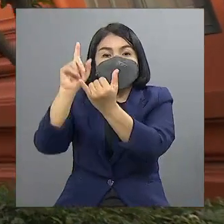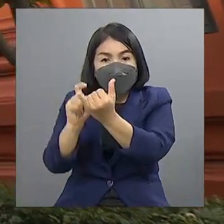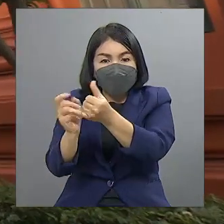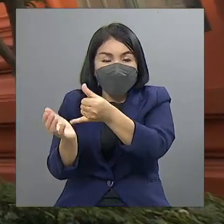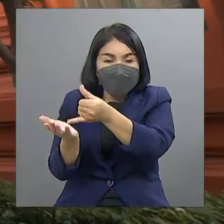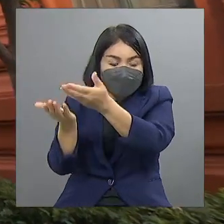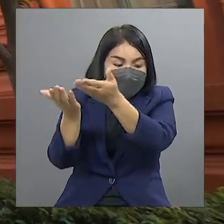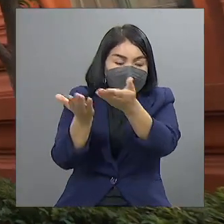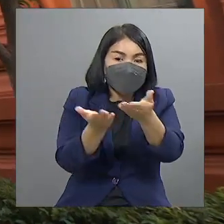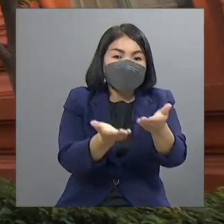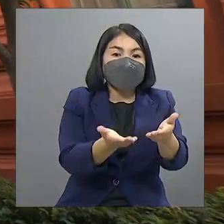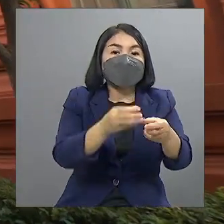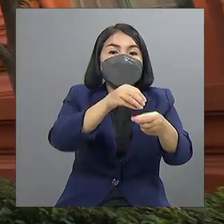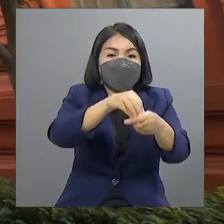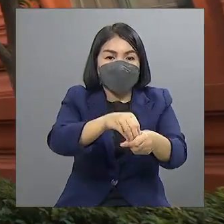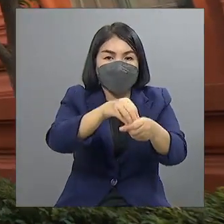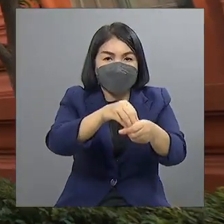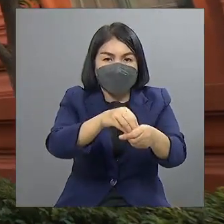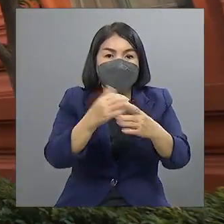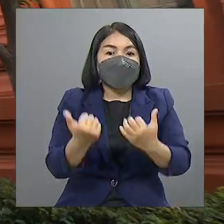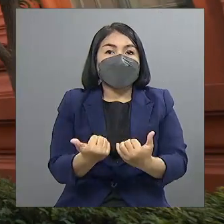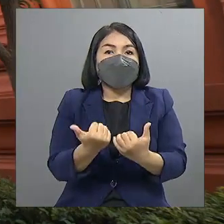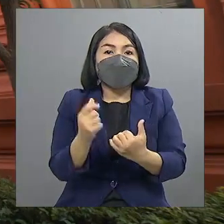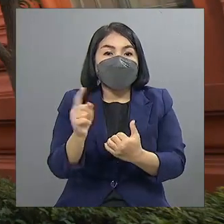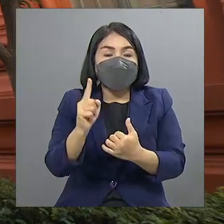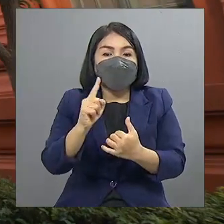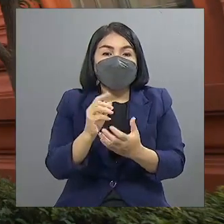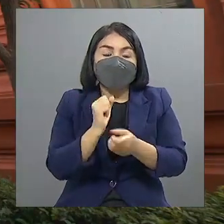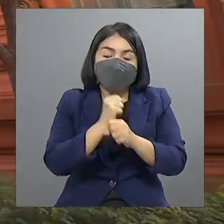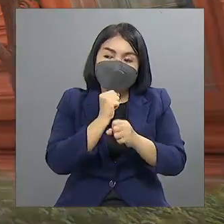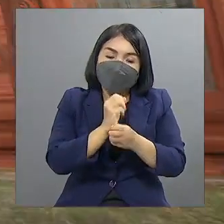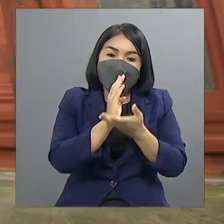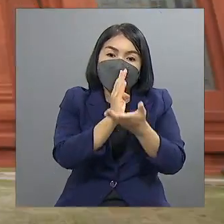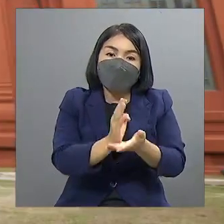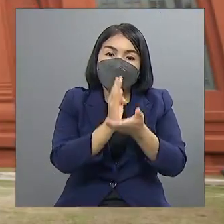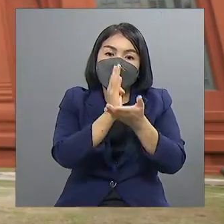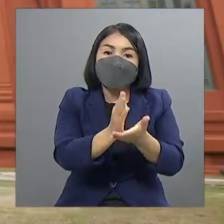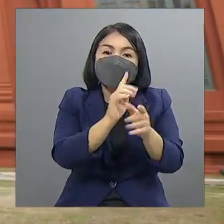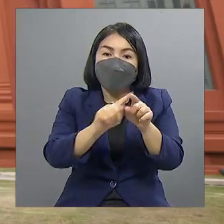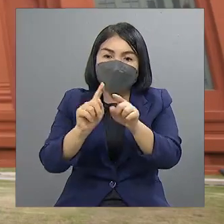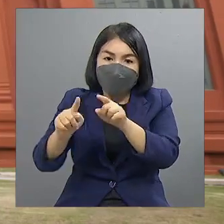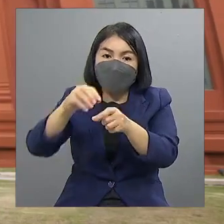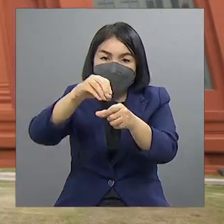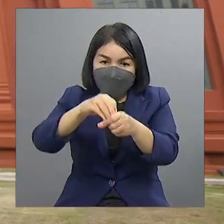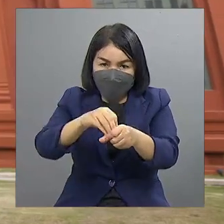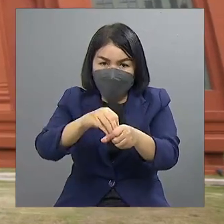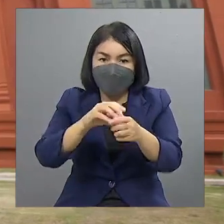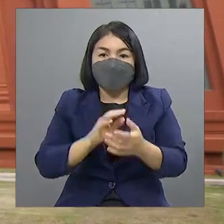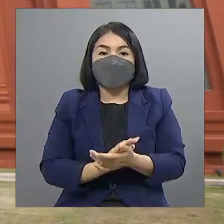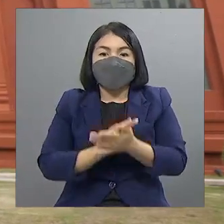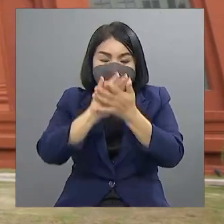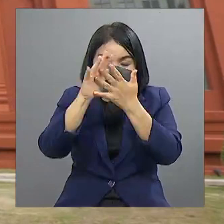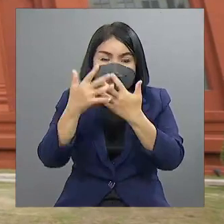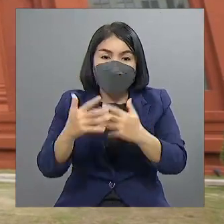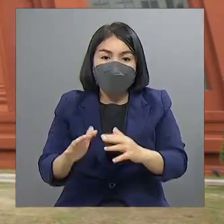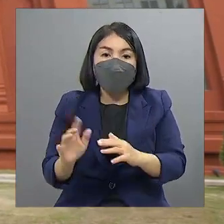งกุฎราชกุมารมาประดิษฐานบำเพ็ญพระราชกุศลทักษิณานุประทานเมื่อการบำเพ็ญพระราชกุศลนั้นแล้วจะได้ถวาย